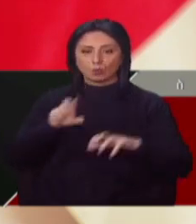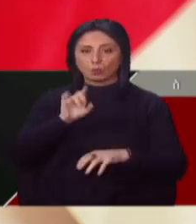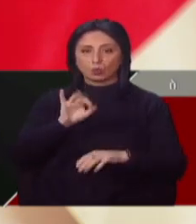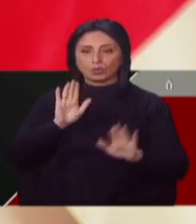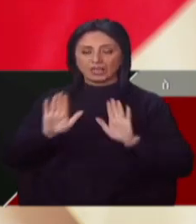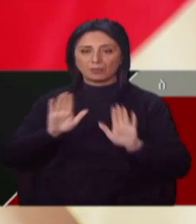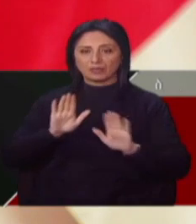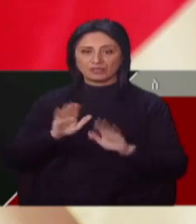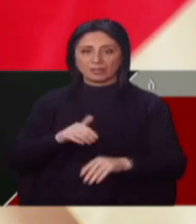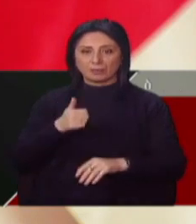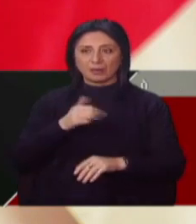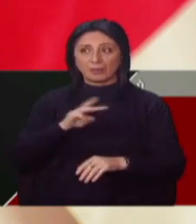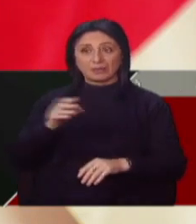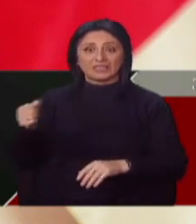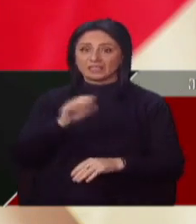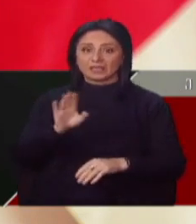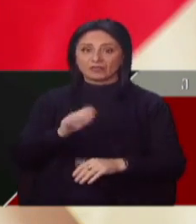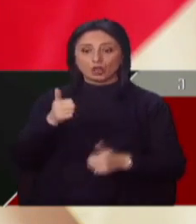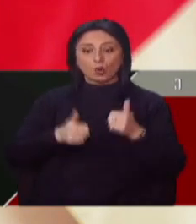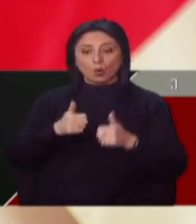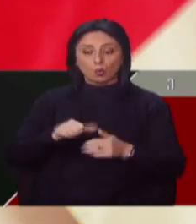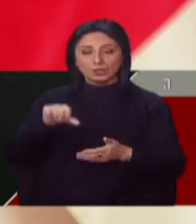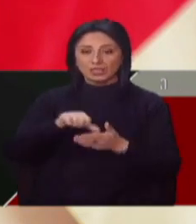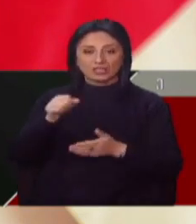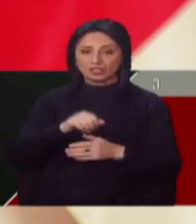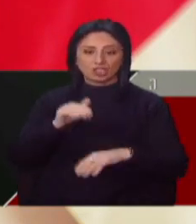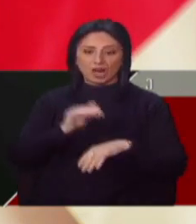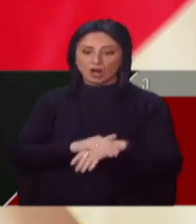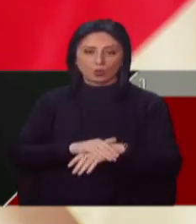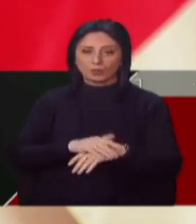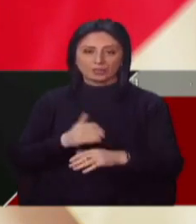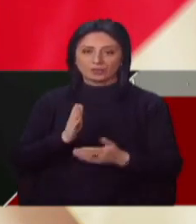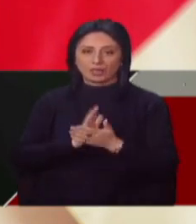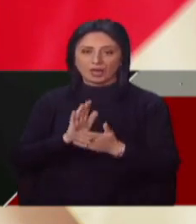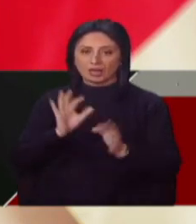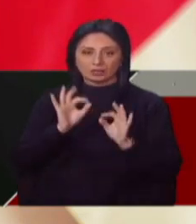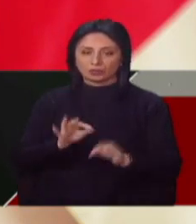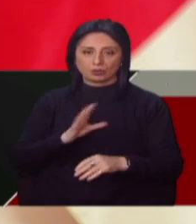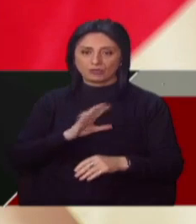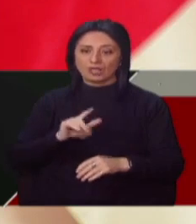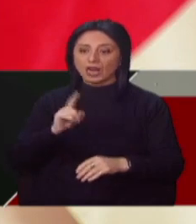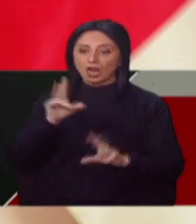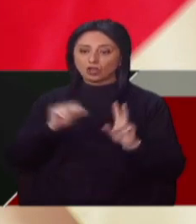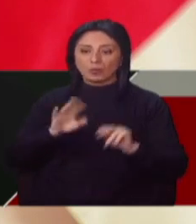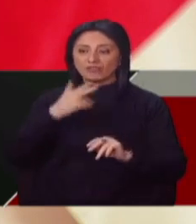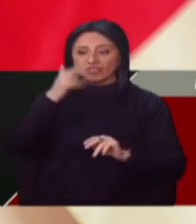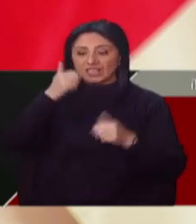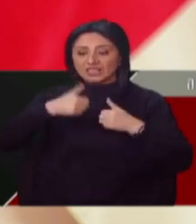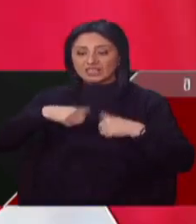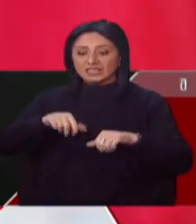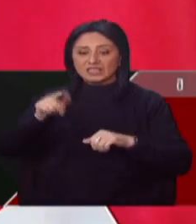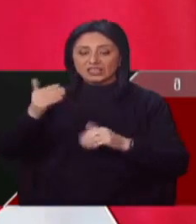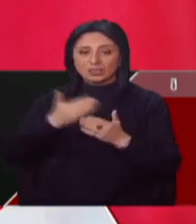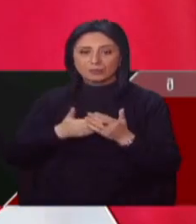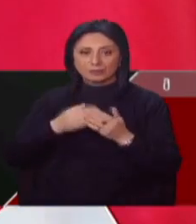ბიუროს ხელმძღვანელი არა პრემიერის მხრიდან, თუნდაც კონკურსის დანიშნული არგუმენტი აბსოლუტურად არარელევანტური იყო, თუ რატომ არ გაითვალისწინეს ვენეციის კომისიის